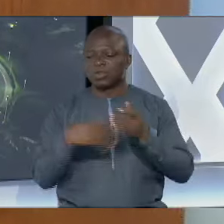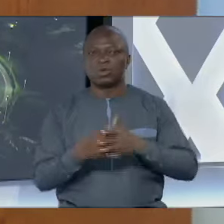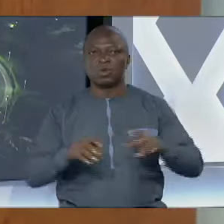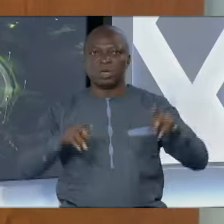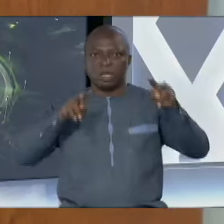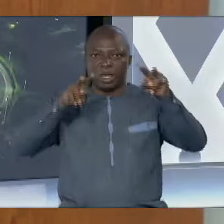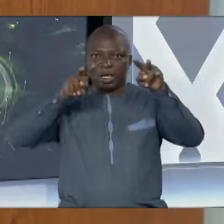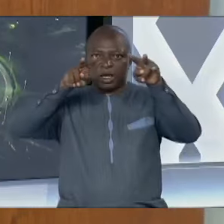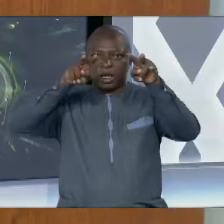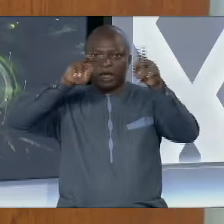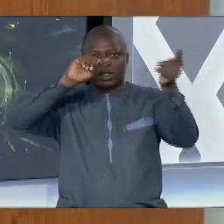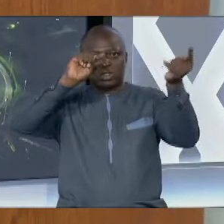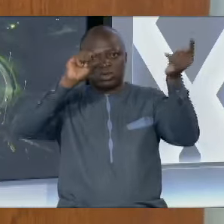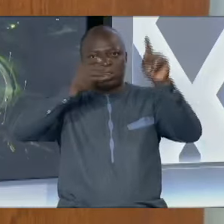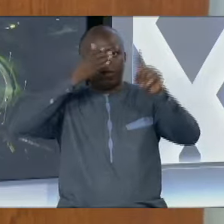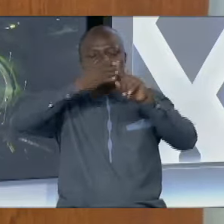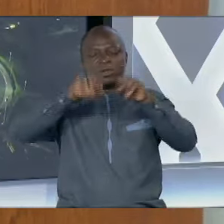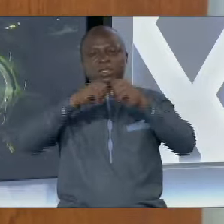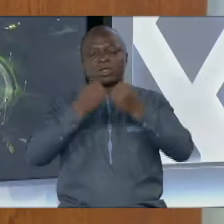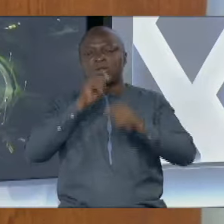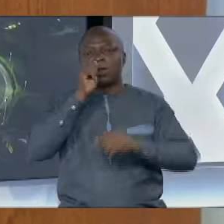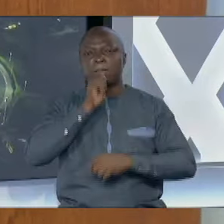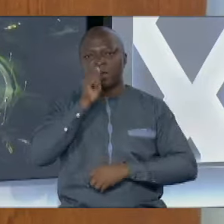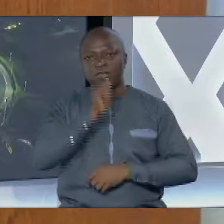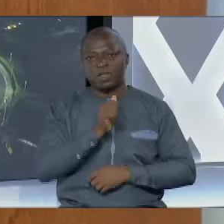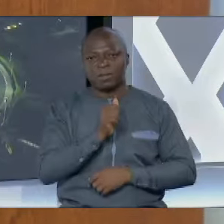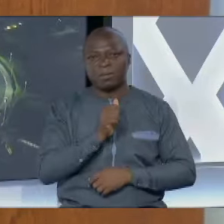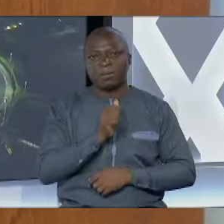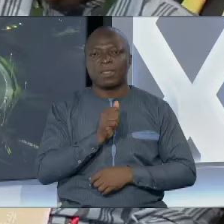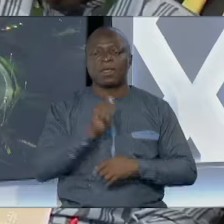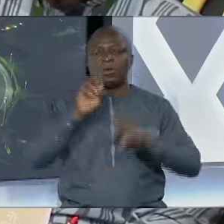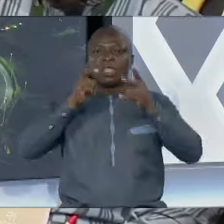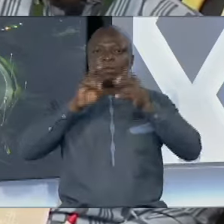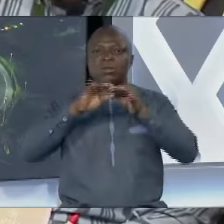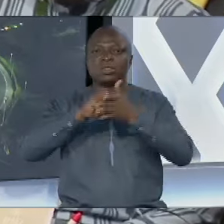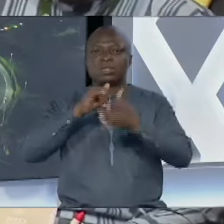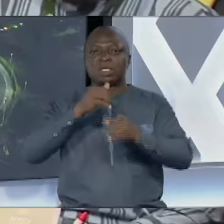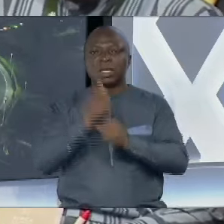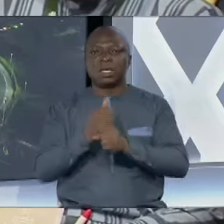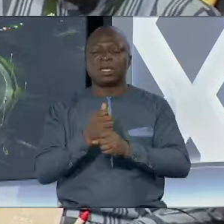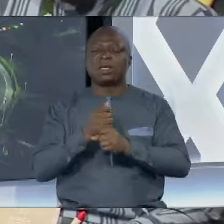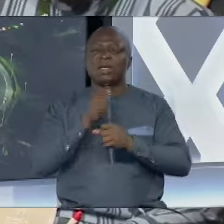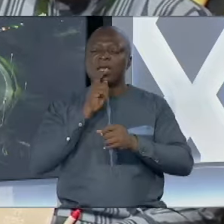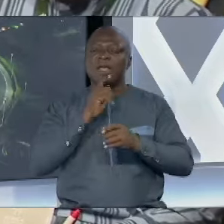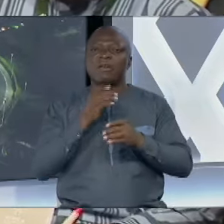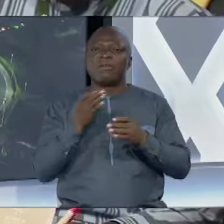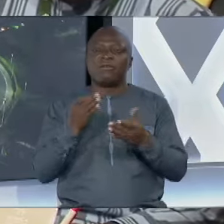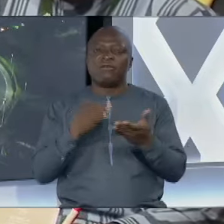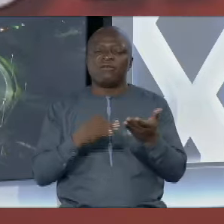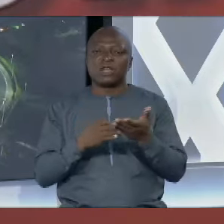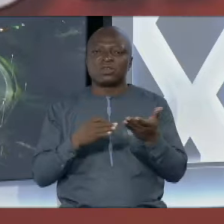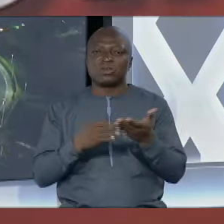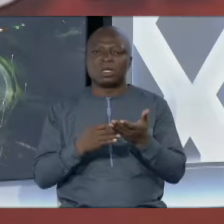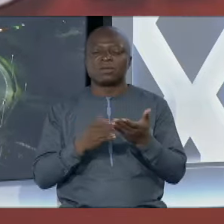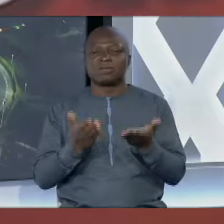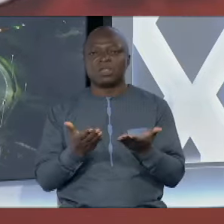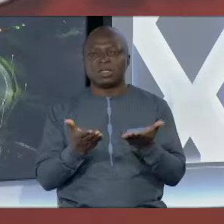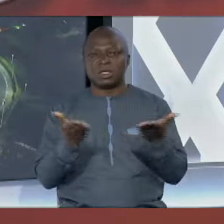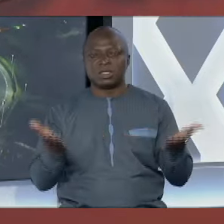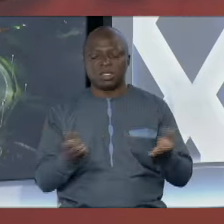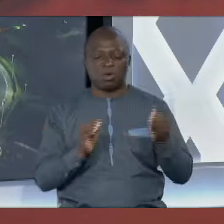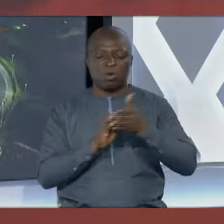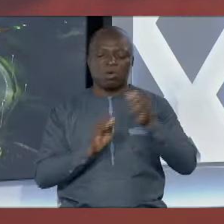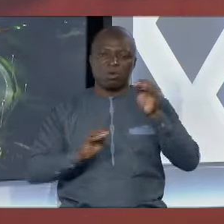regards sont donc tournés vers le secteur privé. Le thème de cette année est factuel. Ici, on